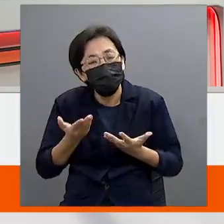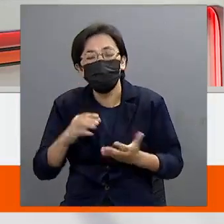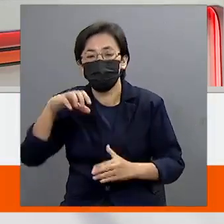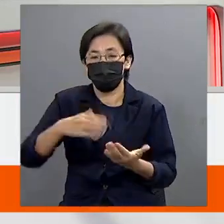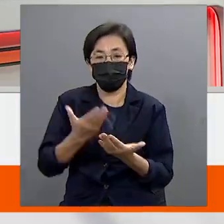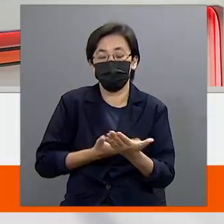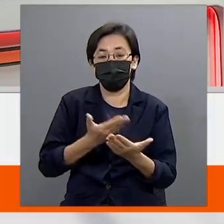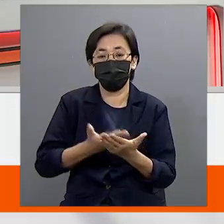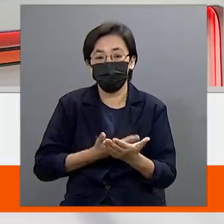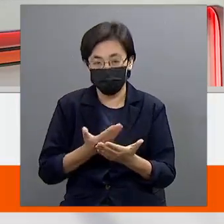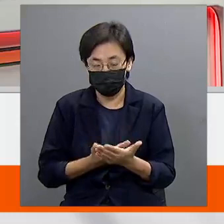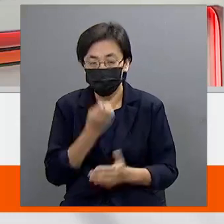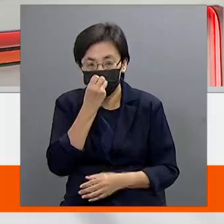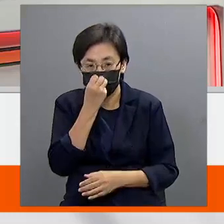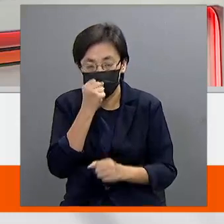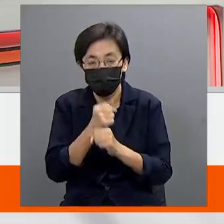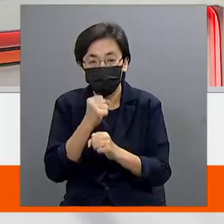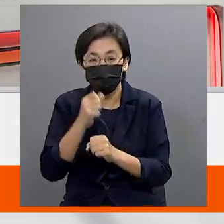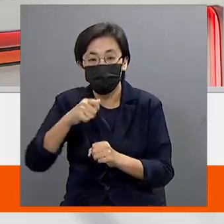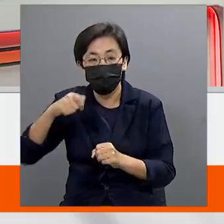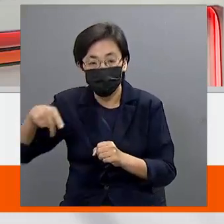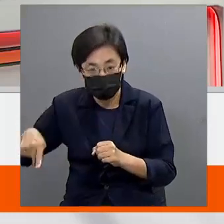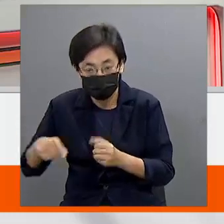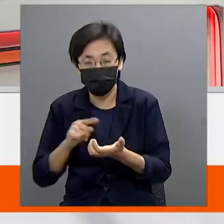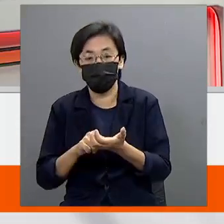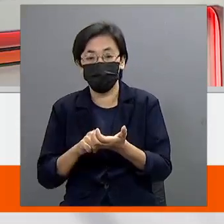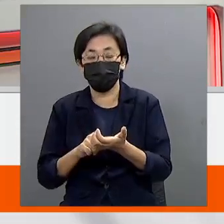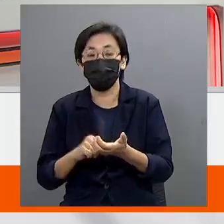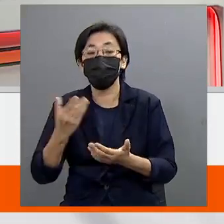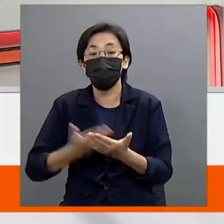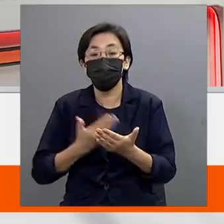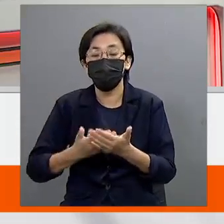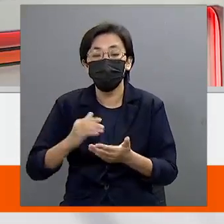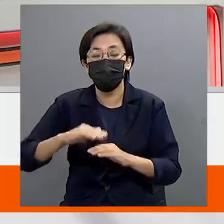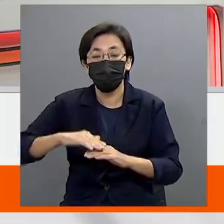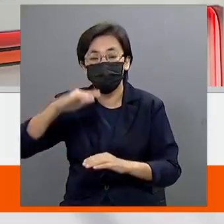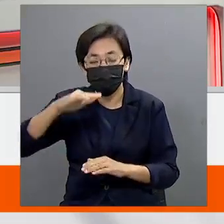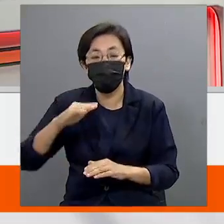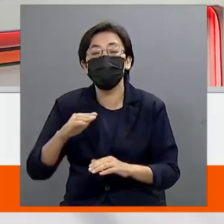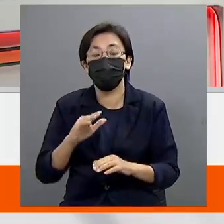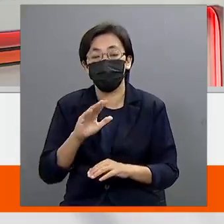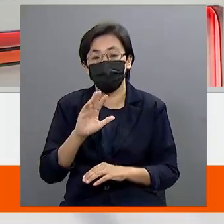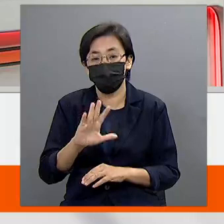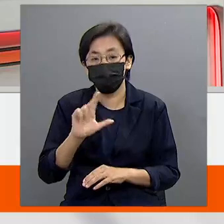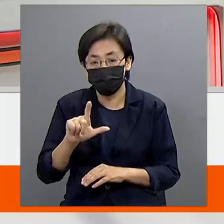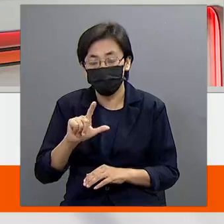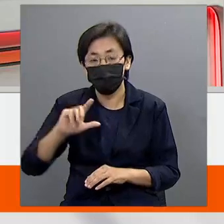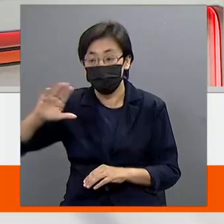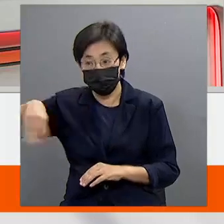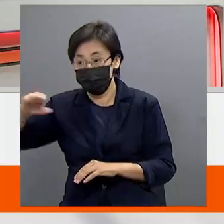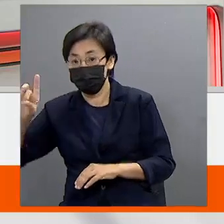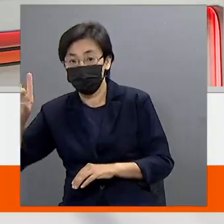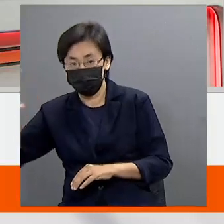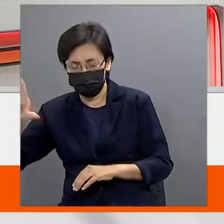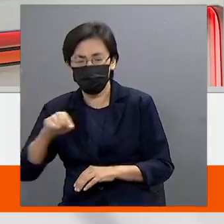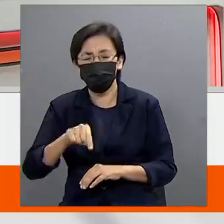มาทดลองทำสลาก5ล้านใบจาก100ล้านใบในแต่ละงวดเอามาทดลองเปิดแพลตฟอร์มแบบนี้ใช้เว